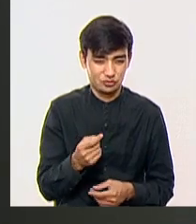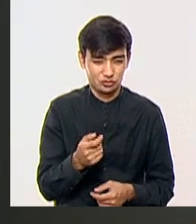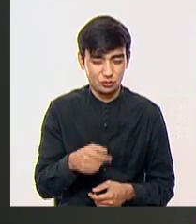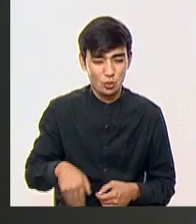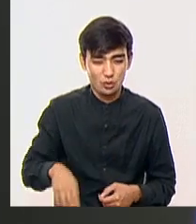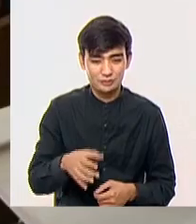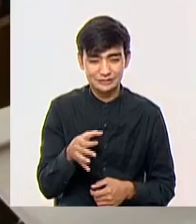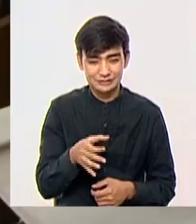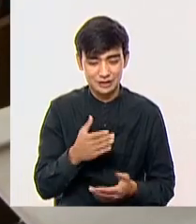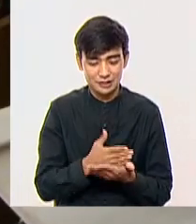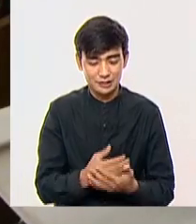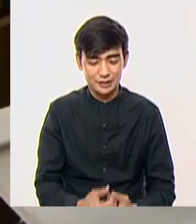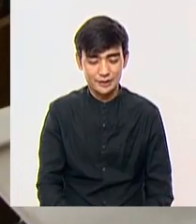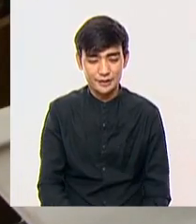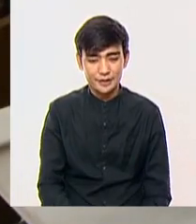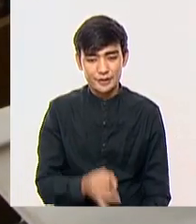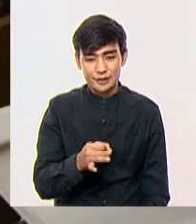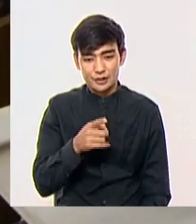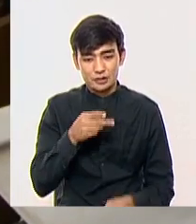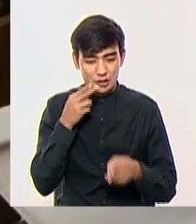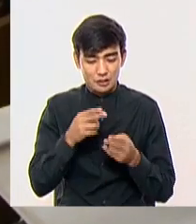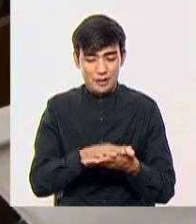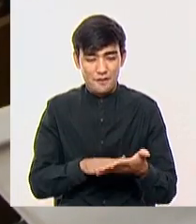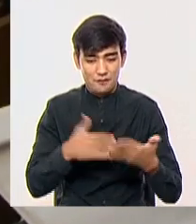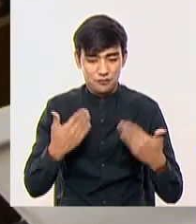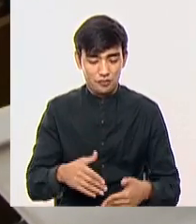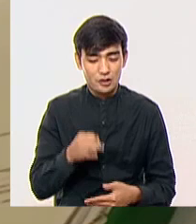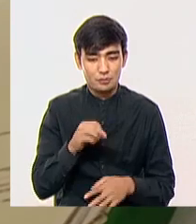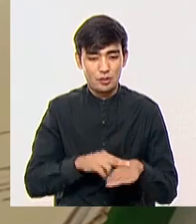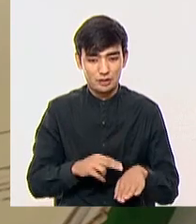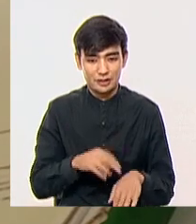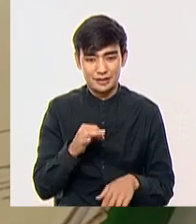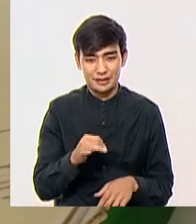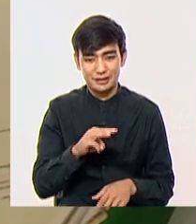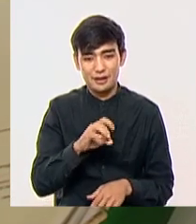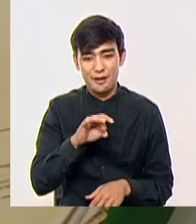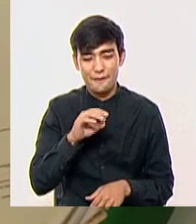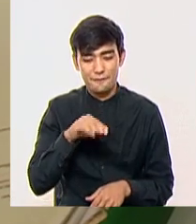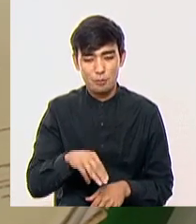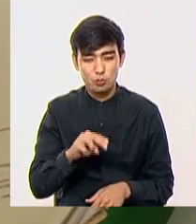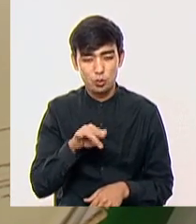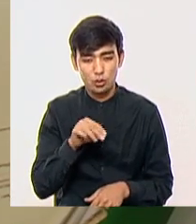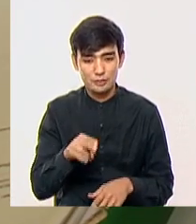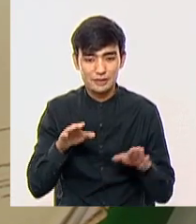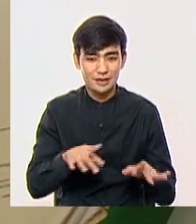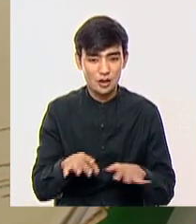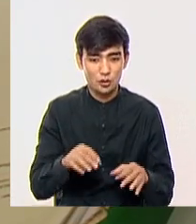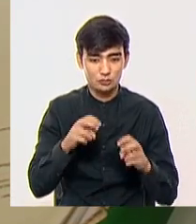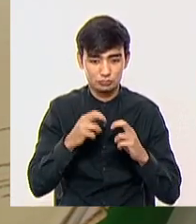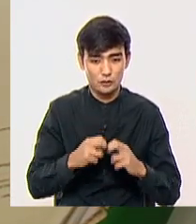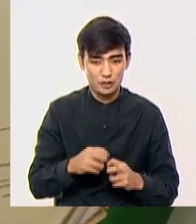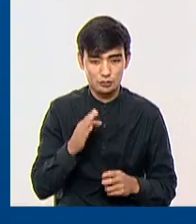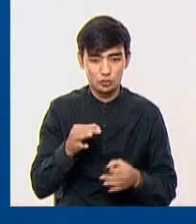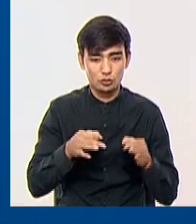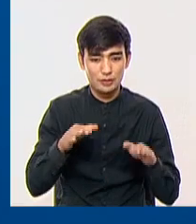ног. Судебный исполнитель написала заявление и обратилась в травмпункт. Дело будут рассматривать в административном суде.